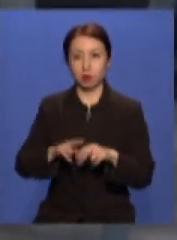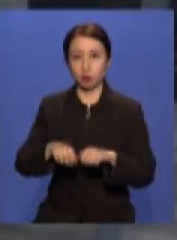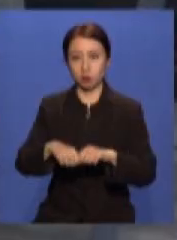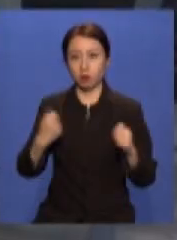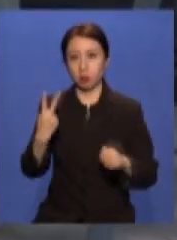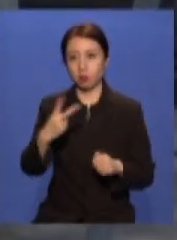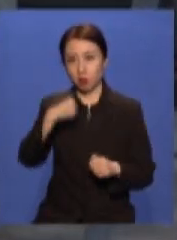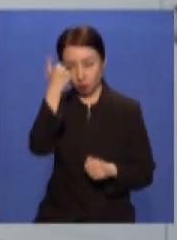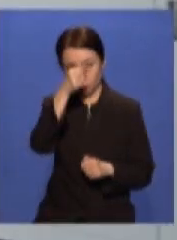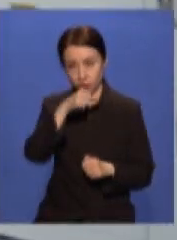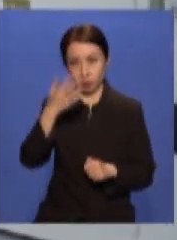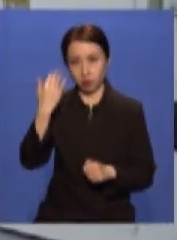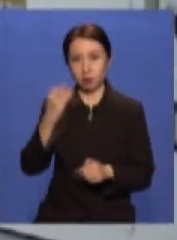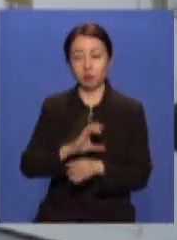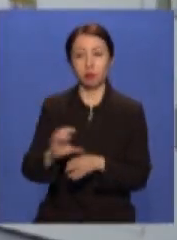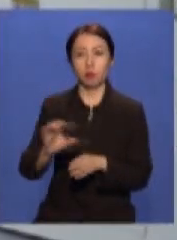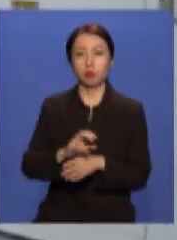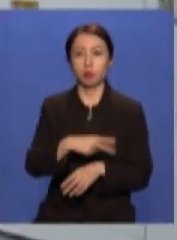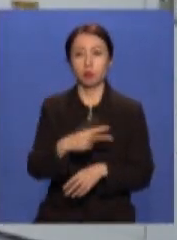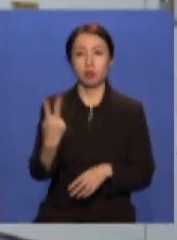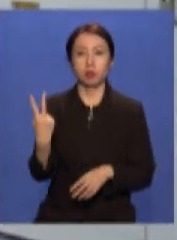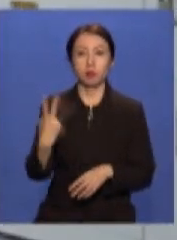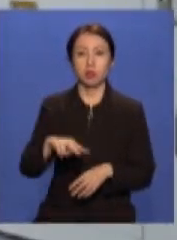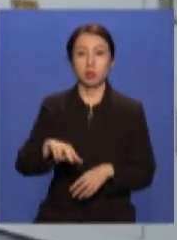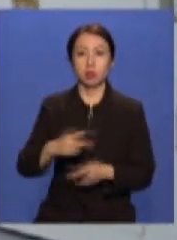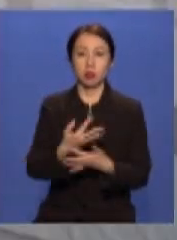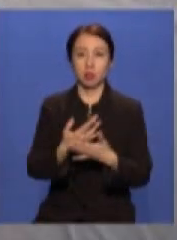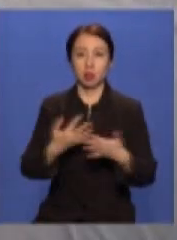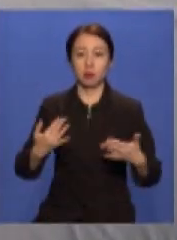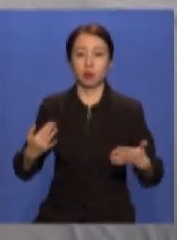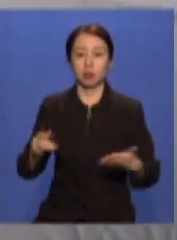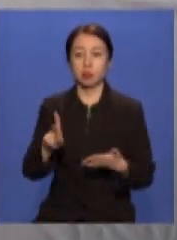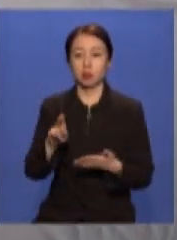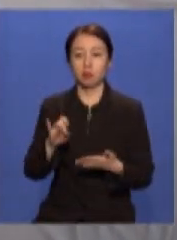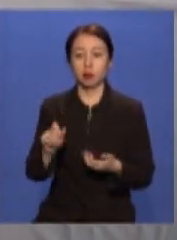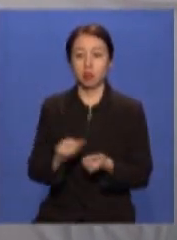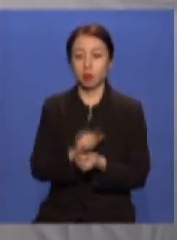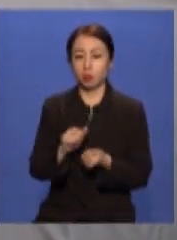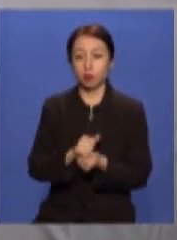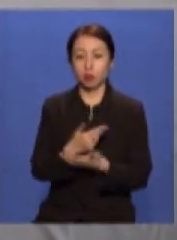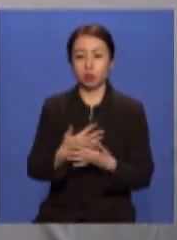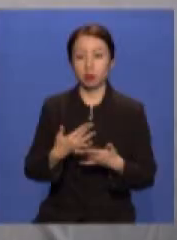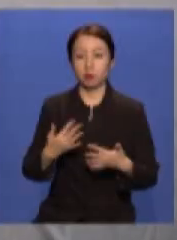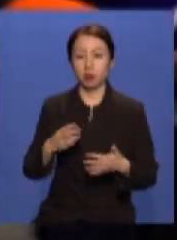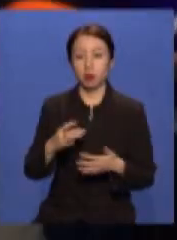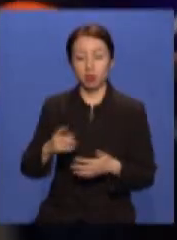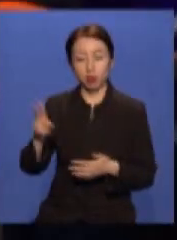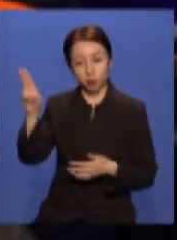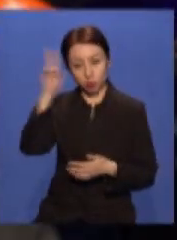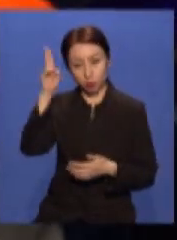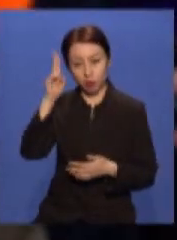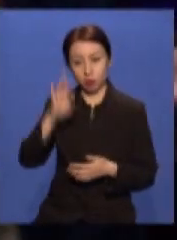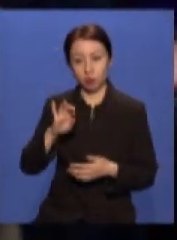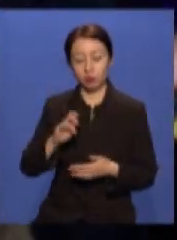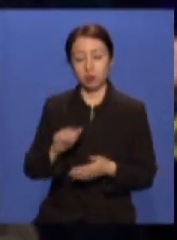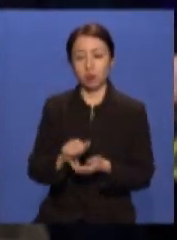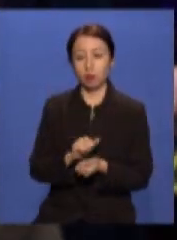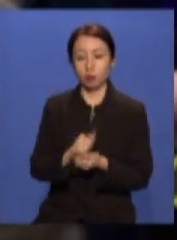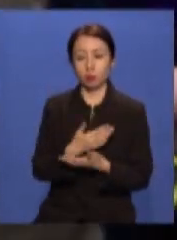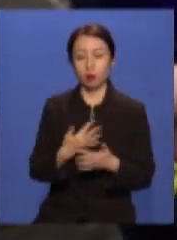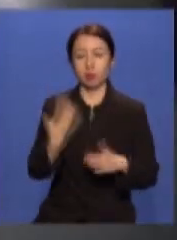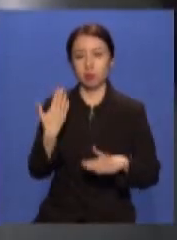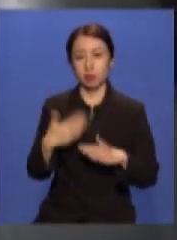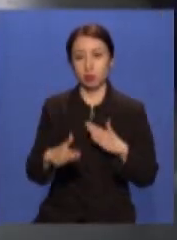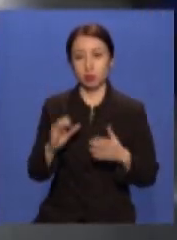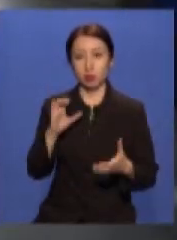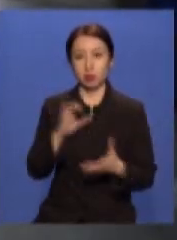открыли 2 года назад. Выпускают около 20 наименований – салфетки, бумажные полотенца, туалетная и офисная бумага.